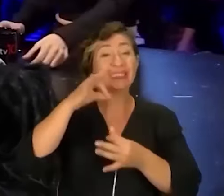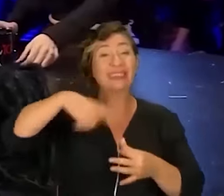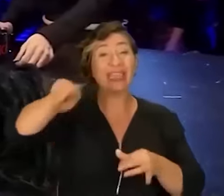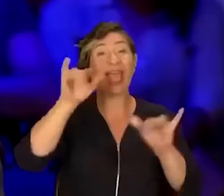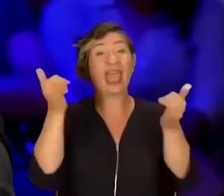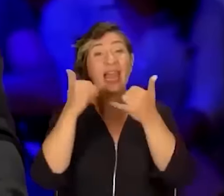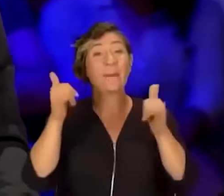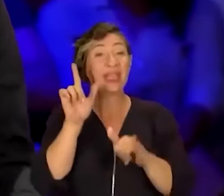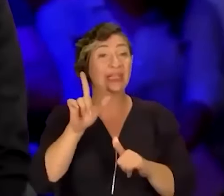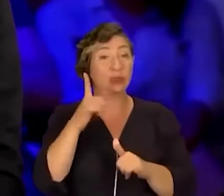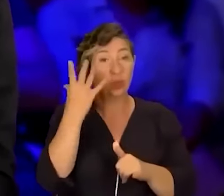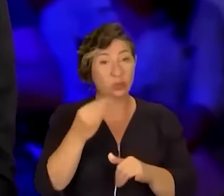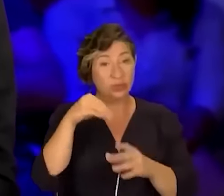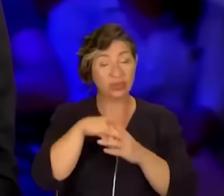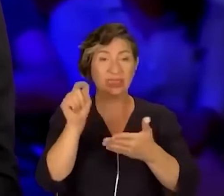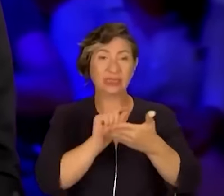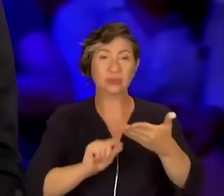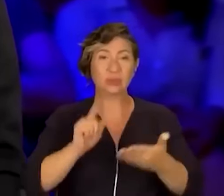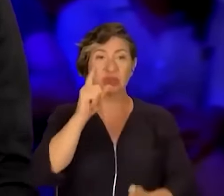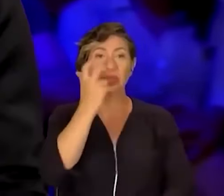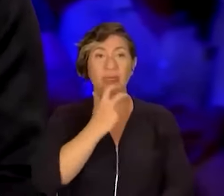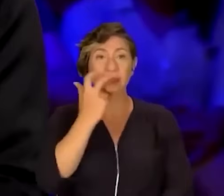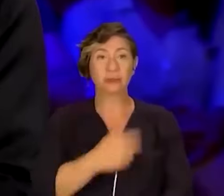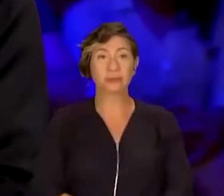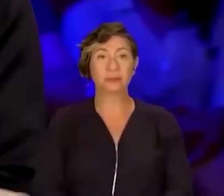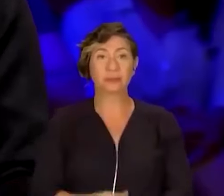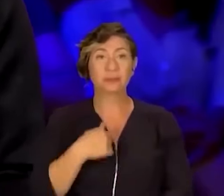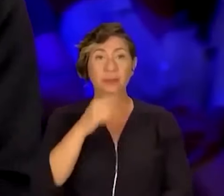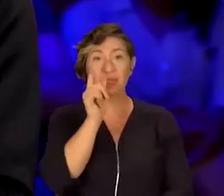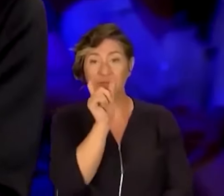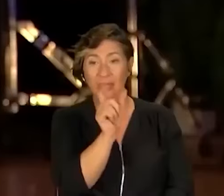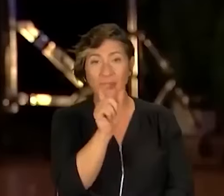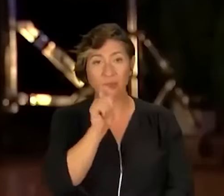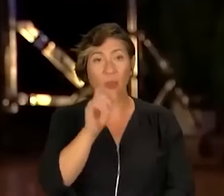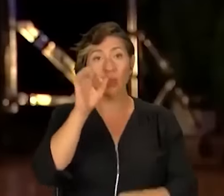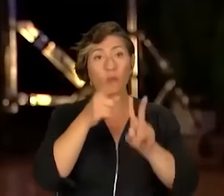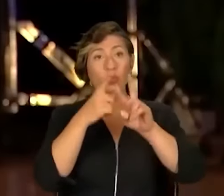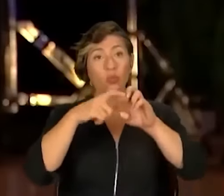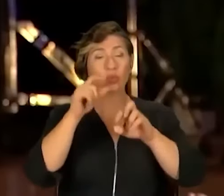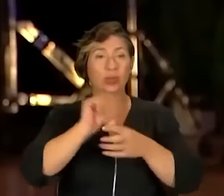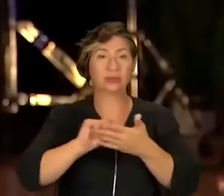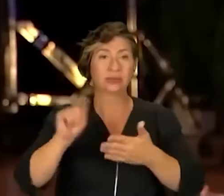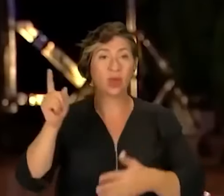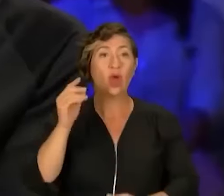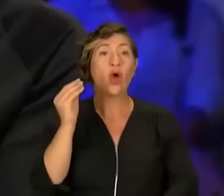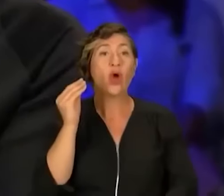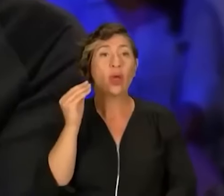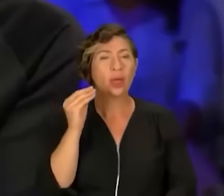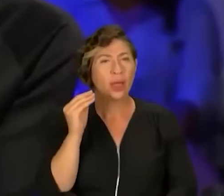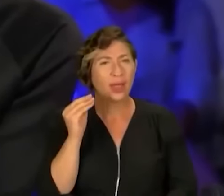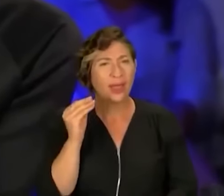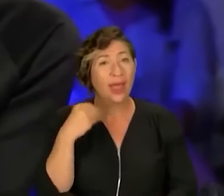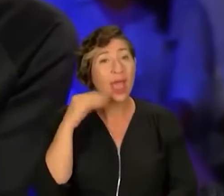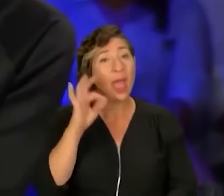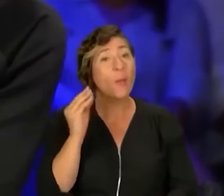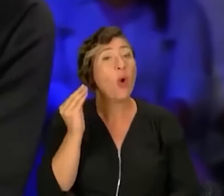eğlenmeye ihtiyacı olduğu için işte yazılmış bir şarkı Ben bir kelime yazdım ama gerisini Onur yazdı Sen hangi kelimeyi yazdın öper Benden çıktı